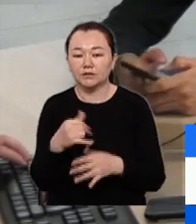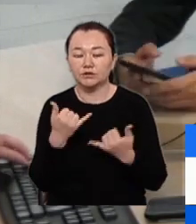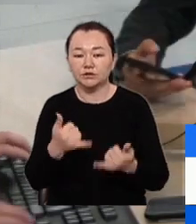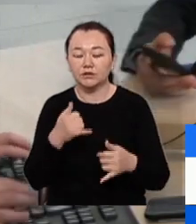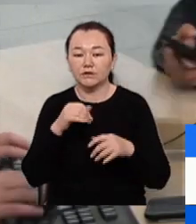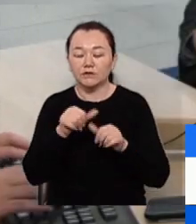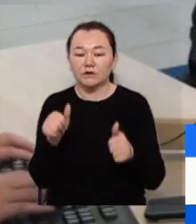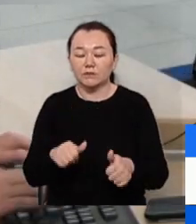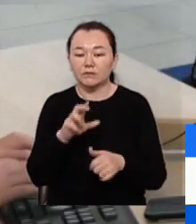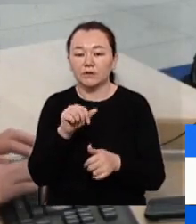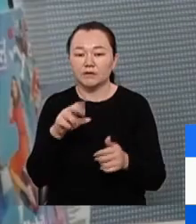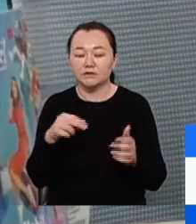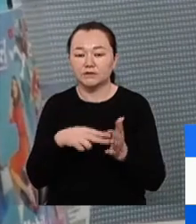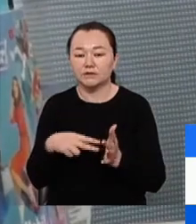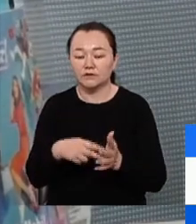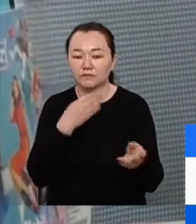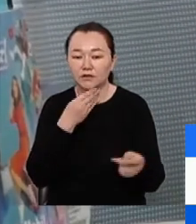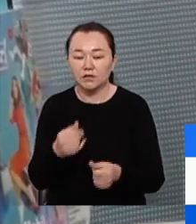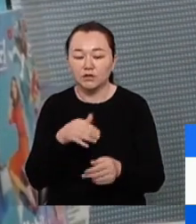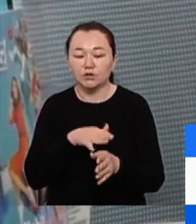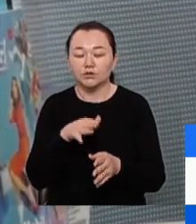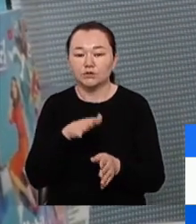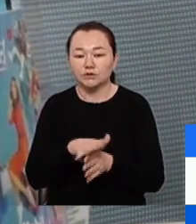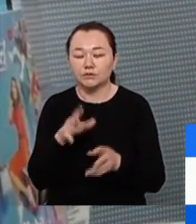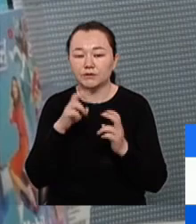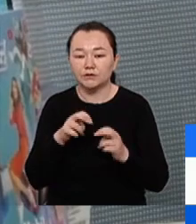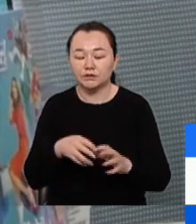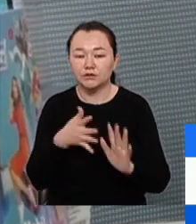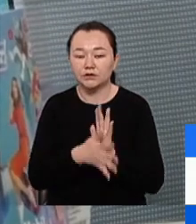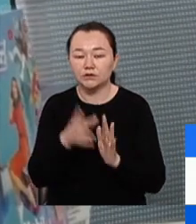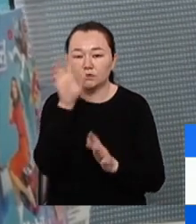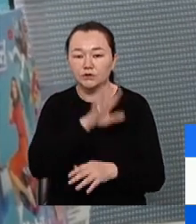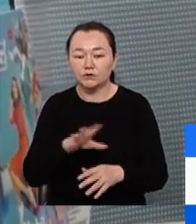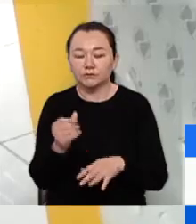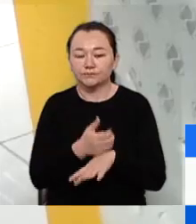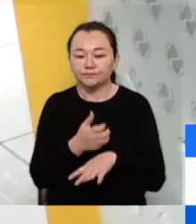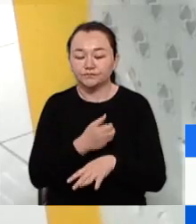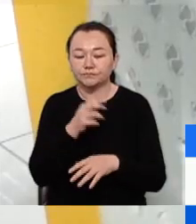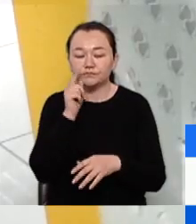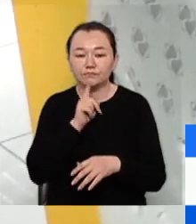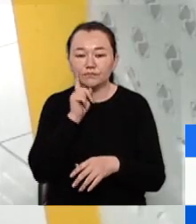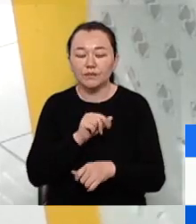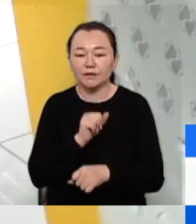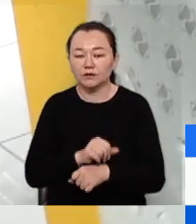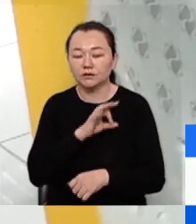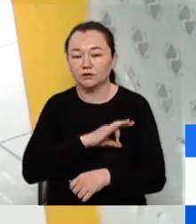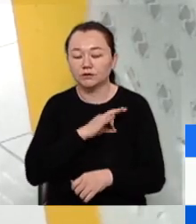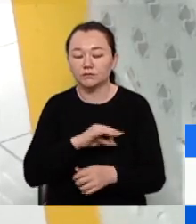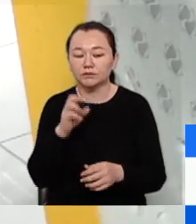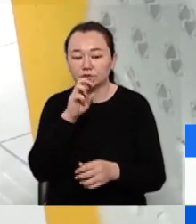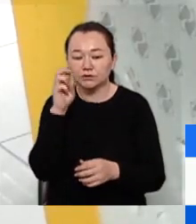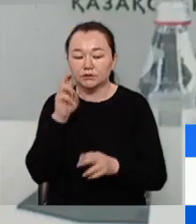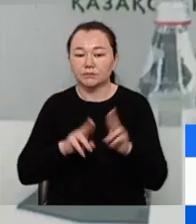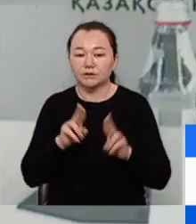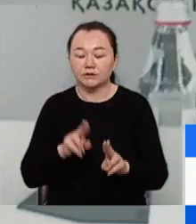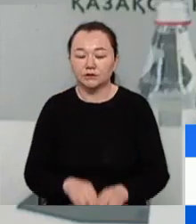нынешнее формирование базовой ставки влияет существенно пересмотр расходов госбюджета и временное приостановка использование бюджетных